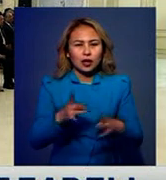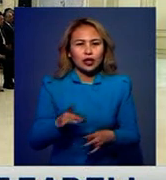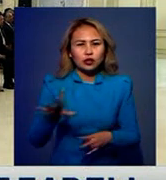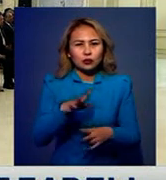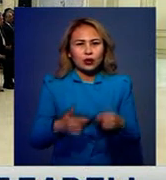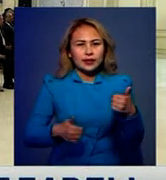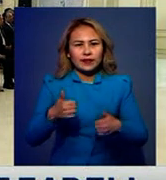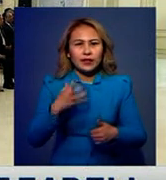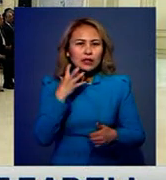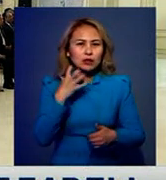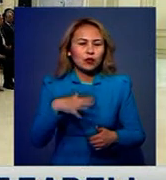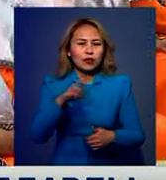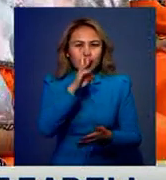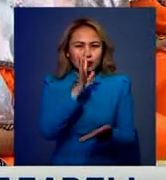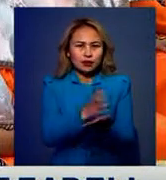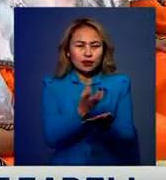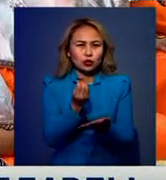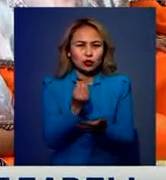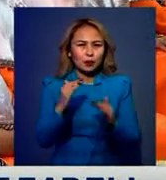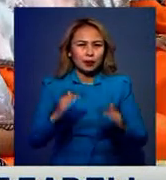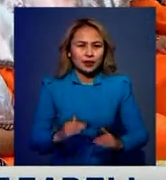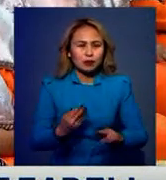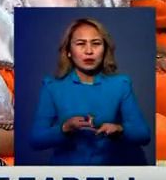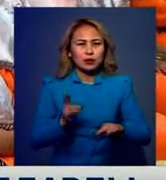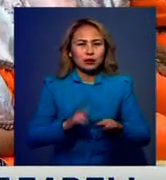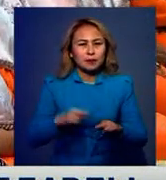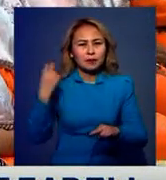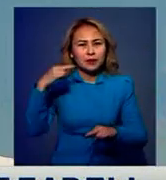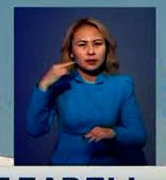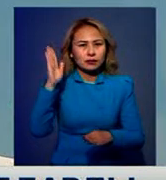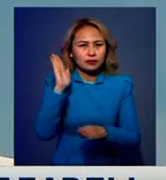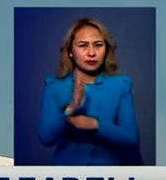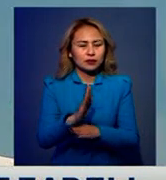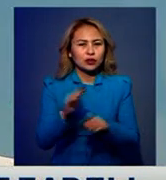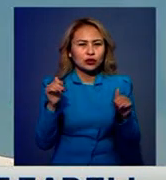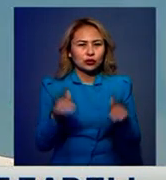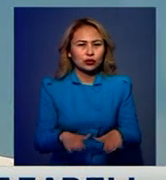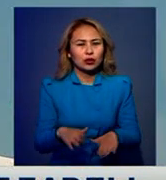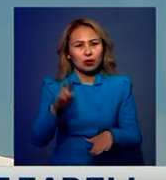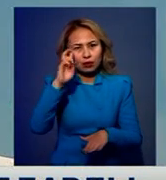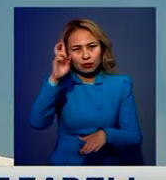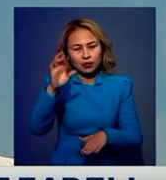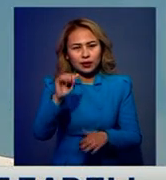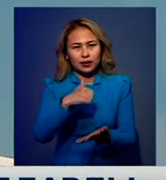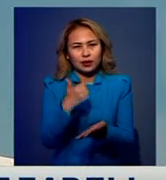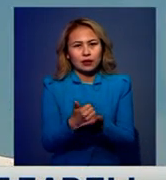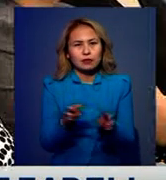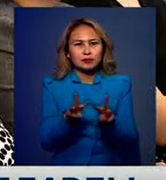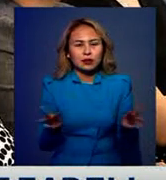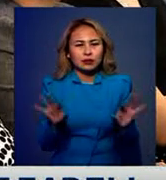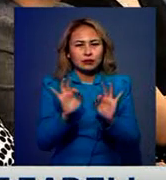салыстырғанда қызылордалықтардың айлық табысы әлі де төмен. Президент бұл мәселені шешуді үкімет пен аймақ басшылығына